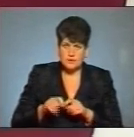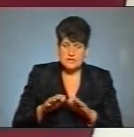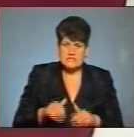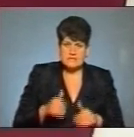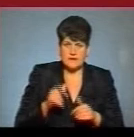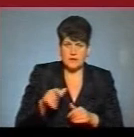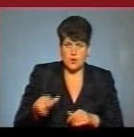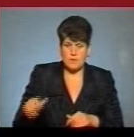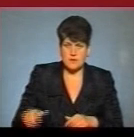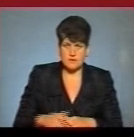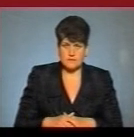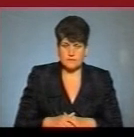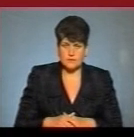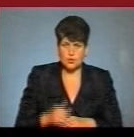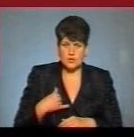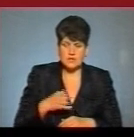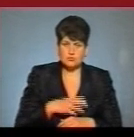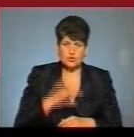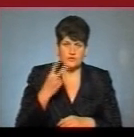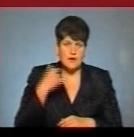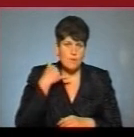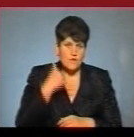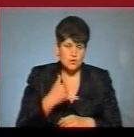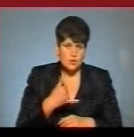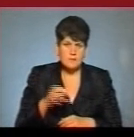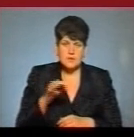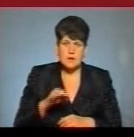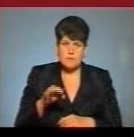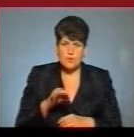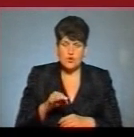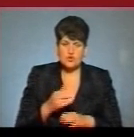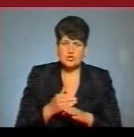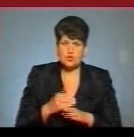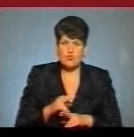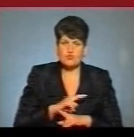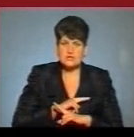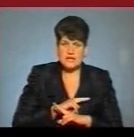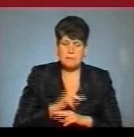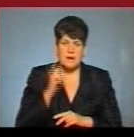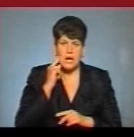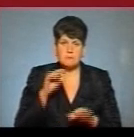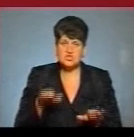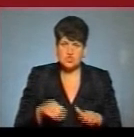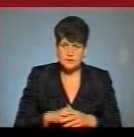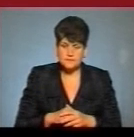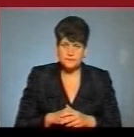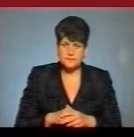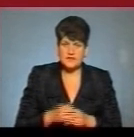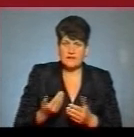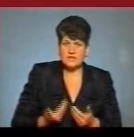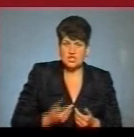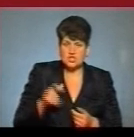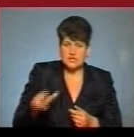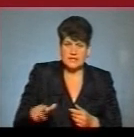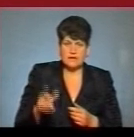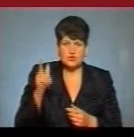зверненнями громадян. До нас було 2 повідомлення про часткову загибель бджіл від жителів